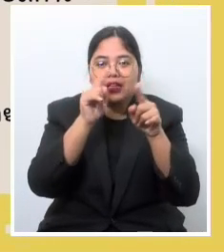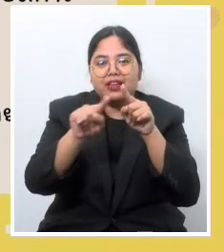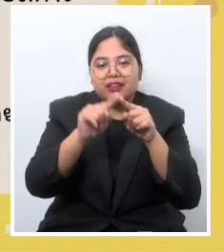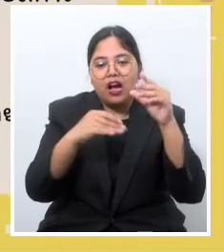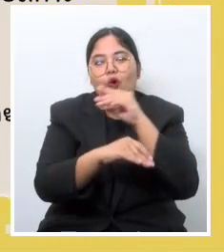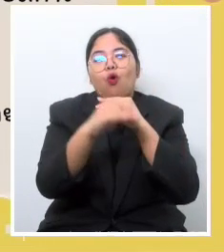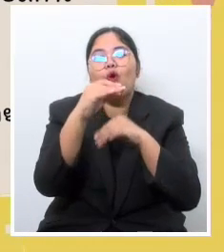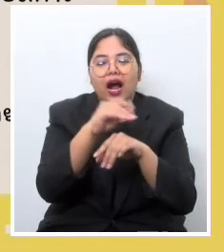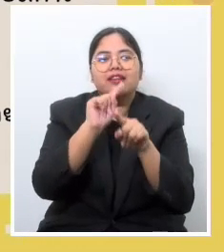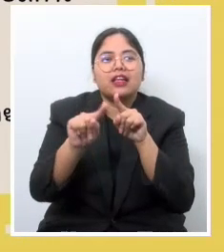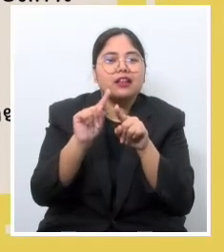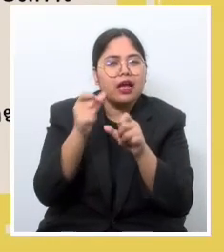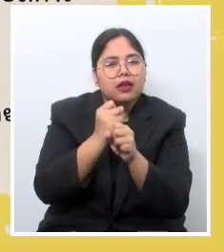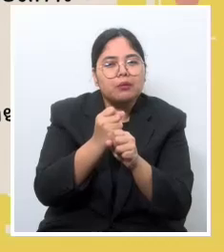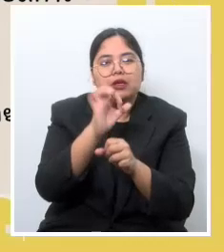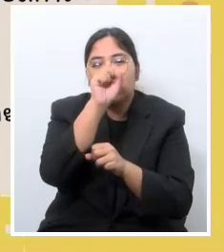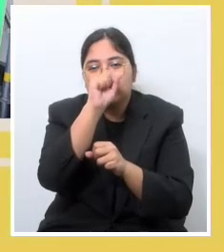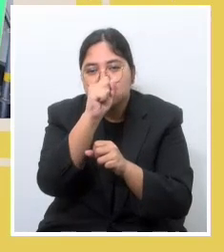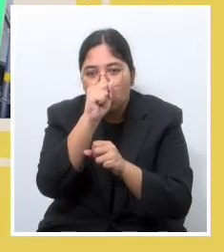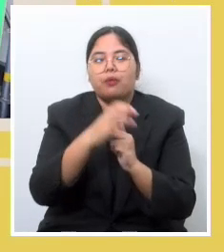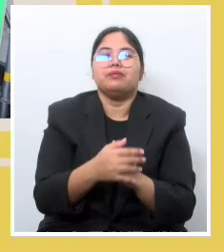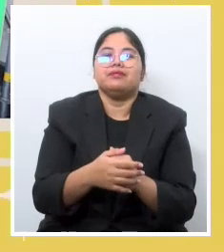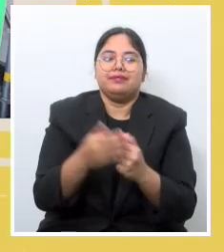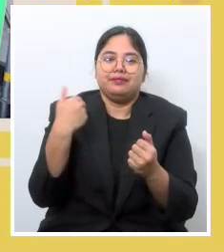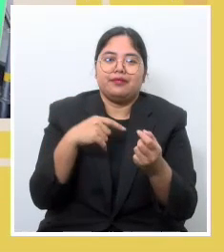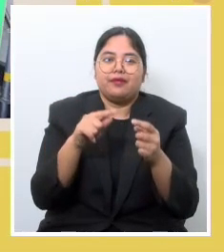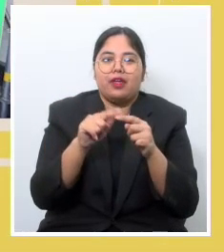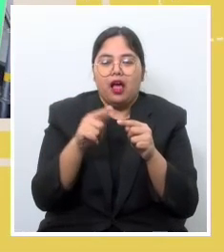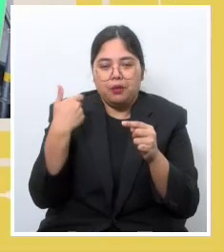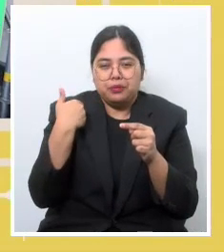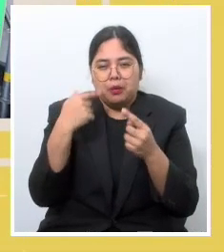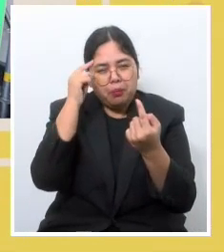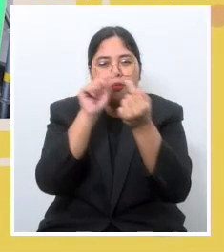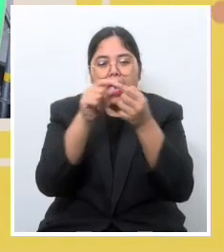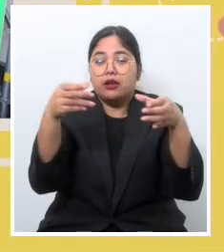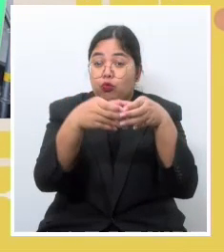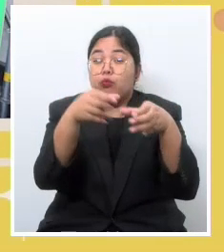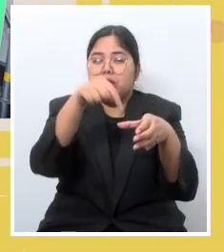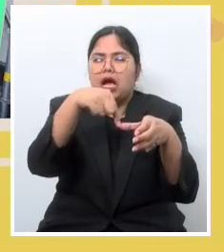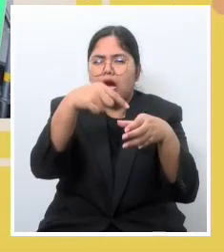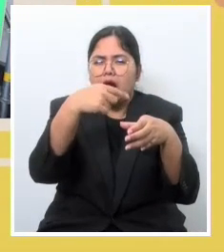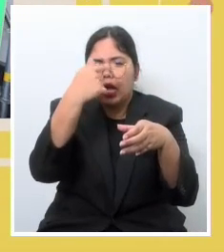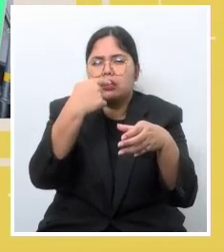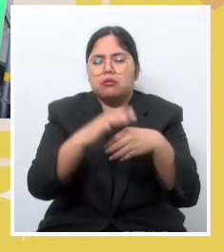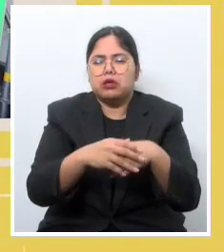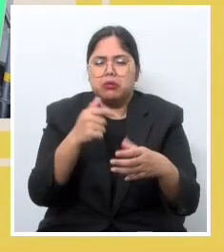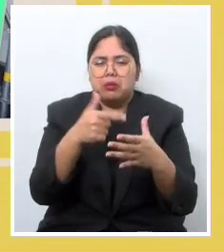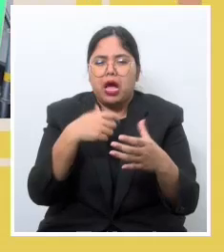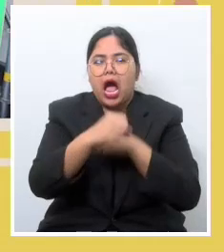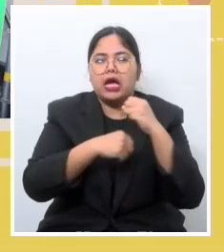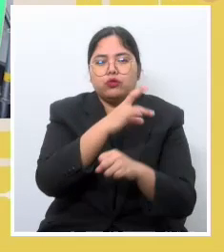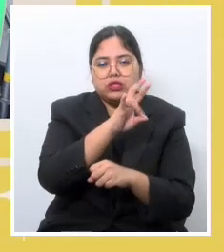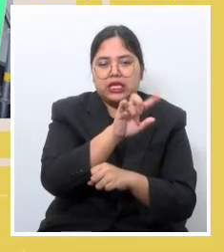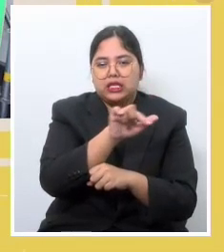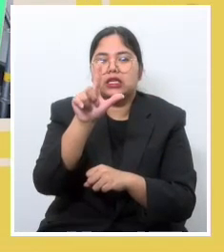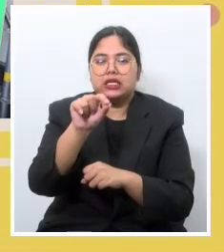บุคคลรายกลุ่มหรือการสอบปลายภาคกลุ่มเป้าหมายของบSchoolคือเด็กและเยาวชนที่หลุดจากระบบการศึกษาอายุระหว่าง 7